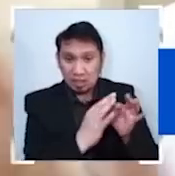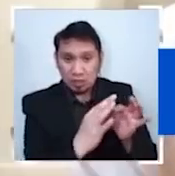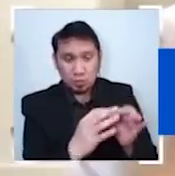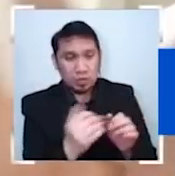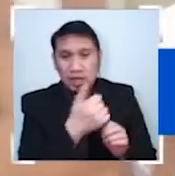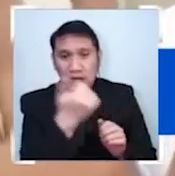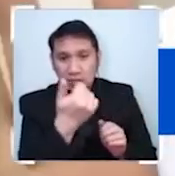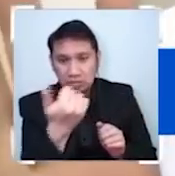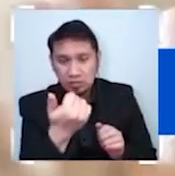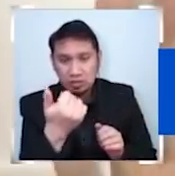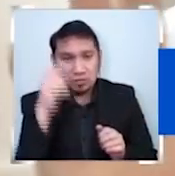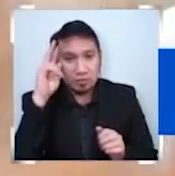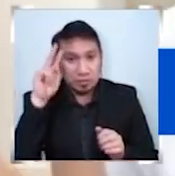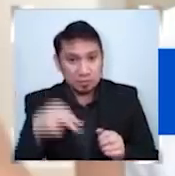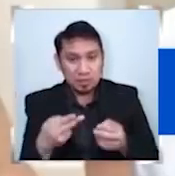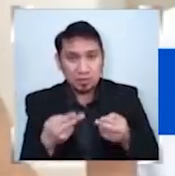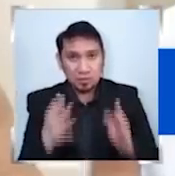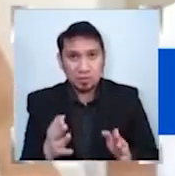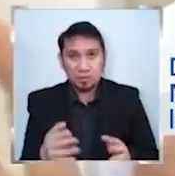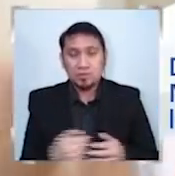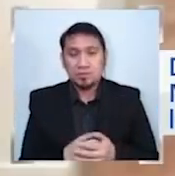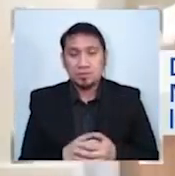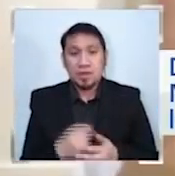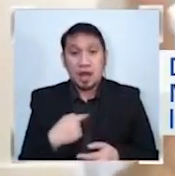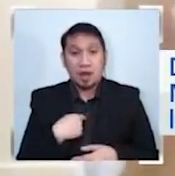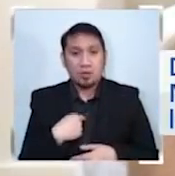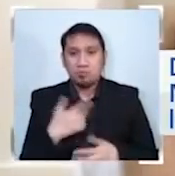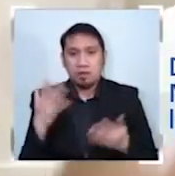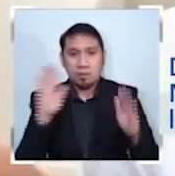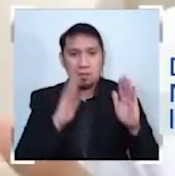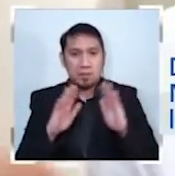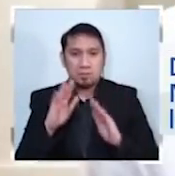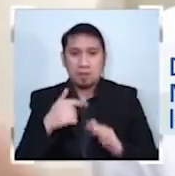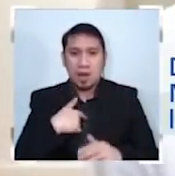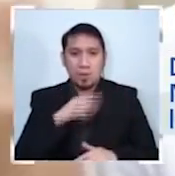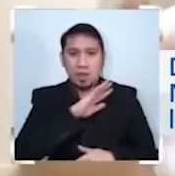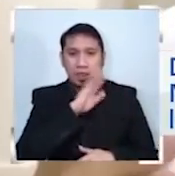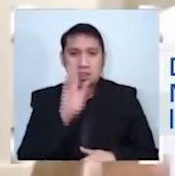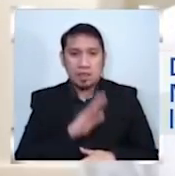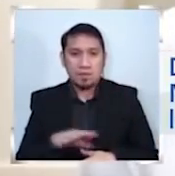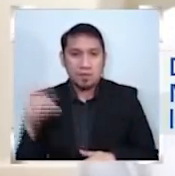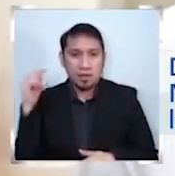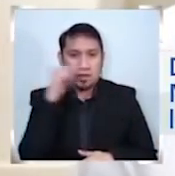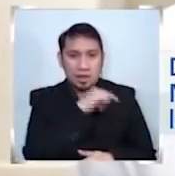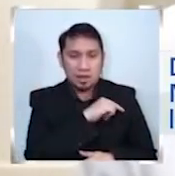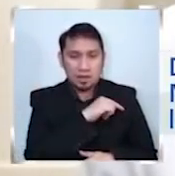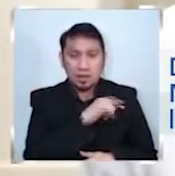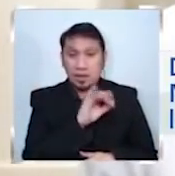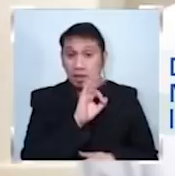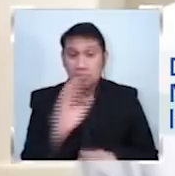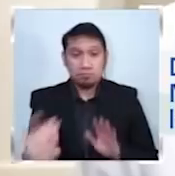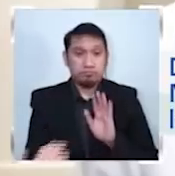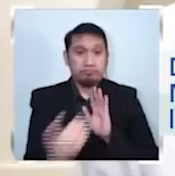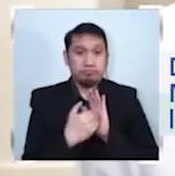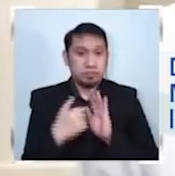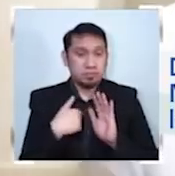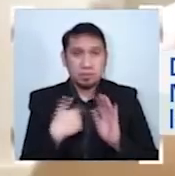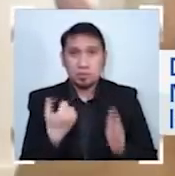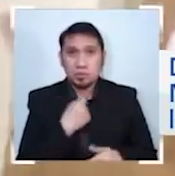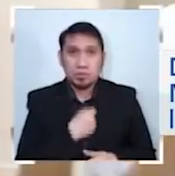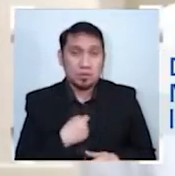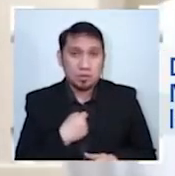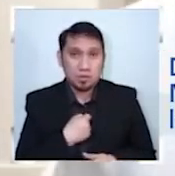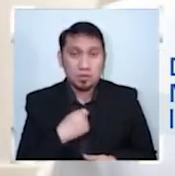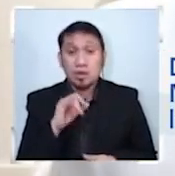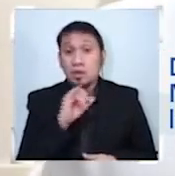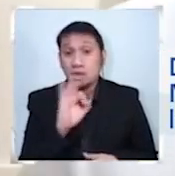Ako, ano? I never lie. Yan ako eh, no filter. Kaya pag inaway mo ako, sorry. Pag ginawa mo